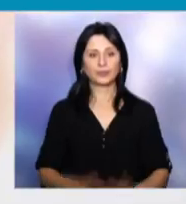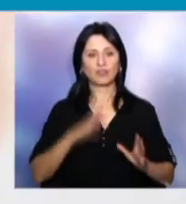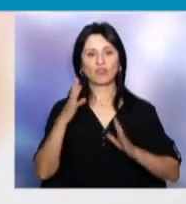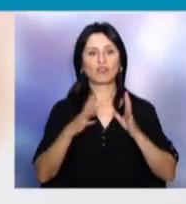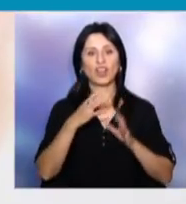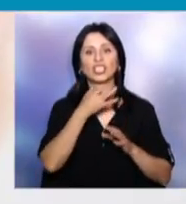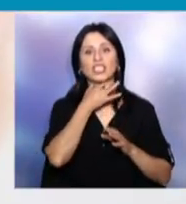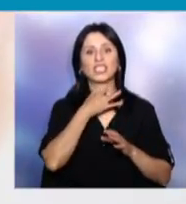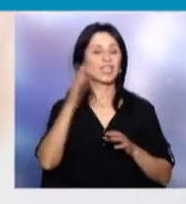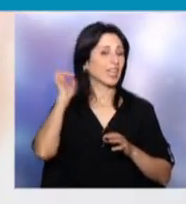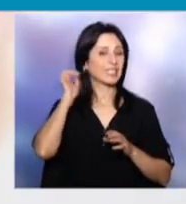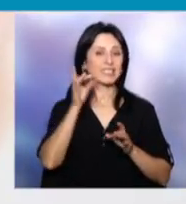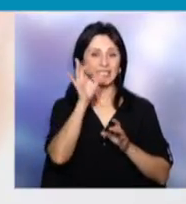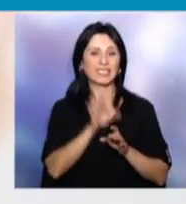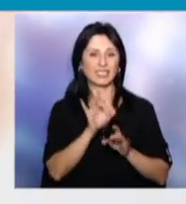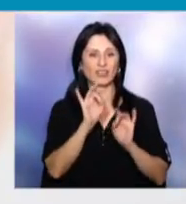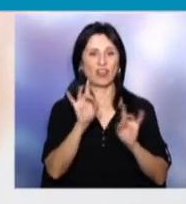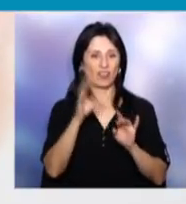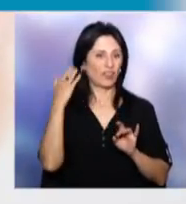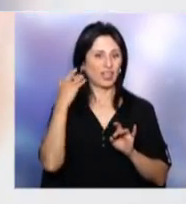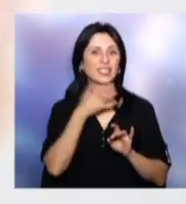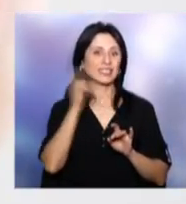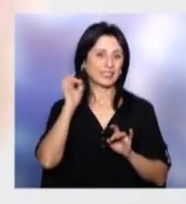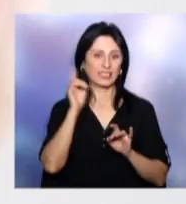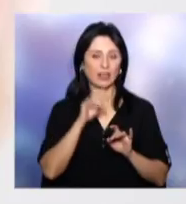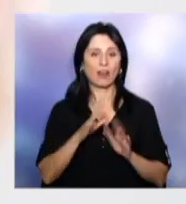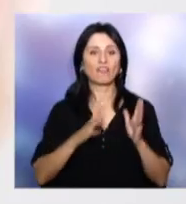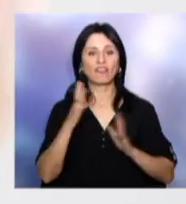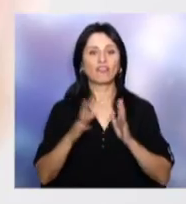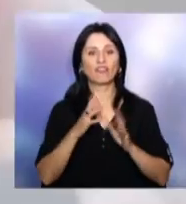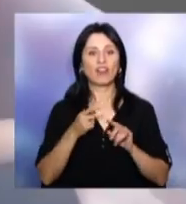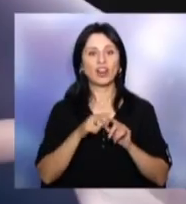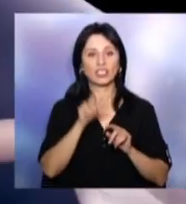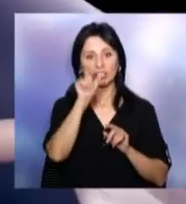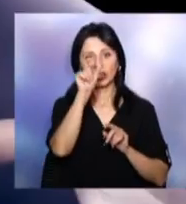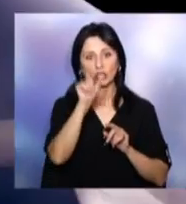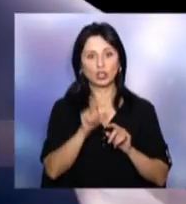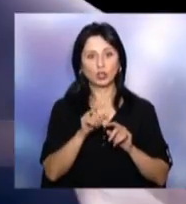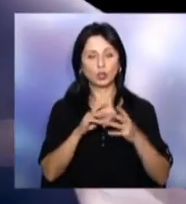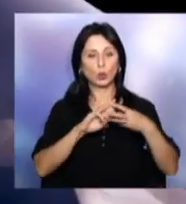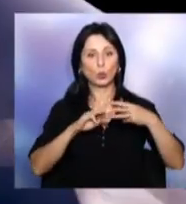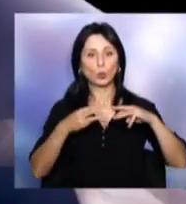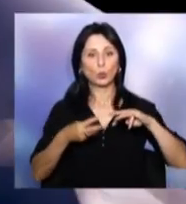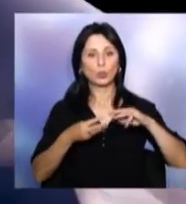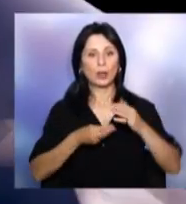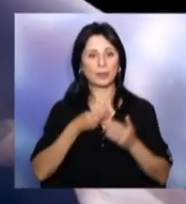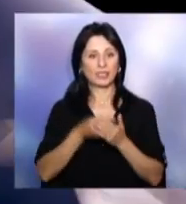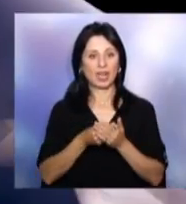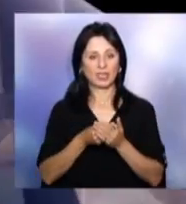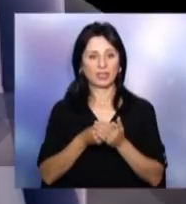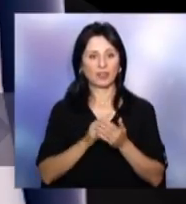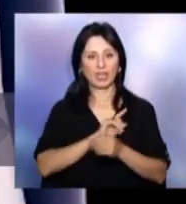ვარჯიში კისრის ტკივილის დროს. ვარჯიშის ძირითადი ამოცანაა ამ მიდამოს კუნთების მოქნილობის აღდგენა